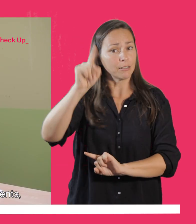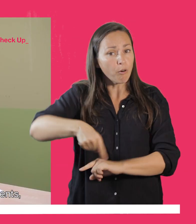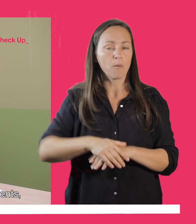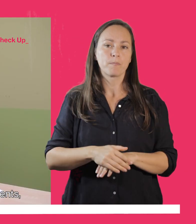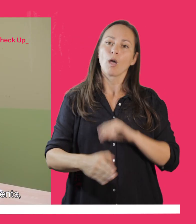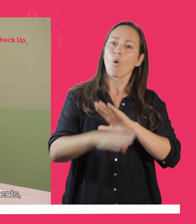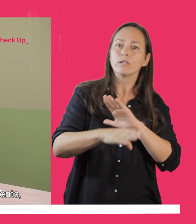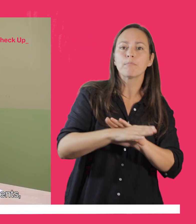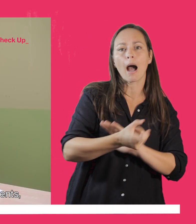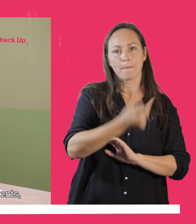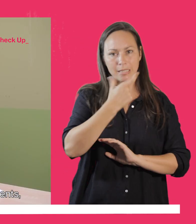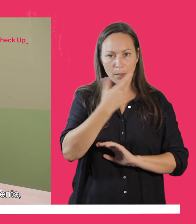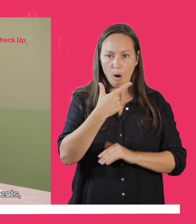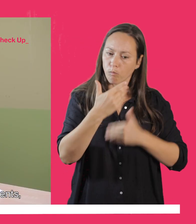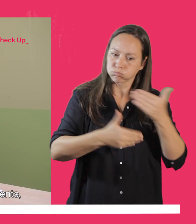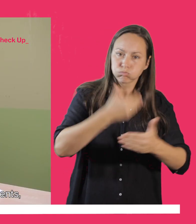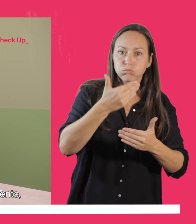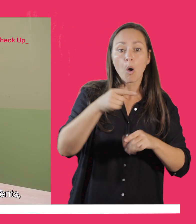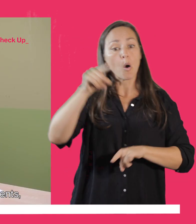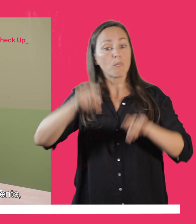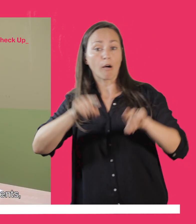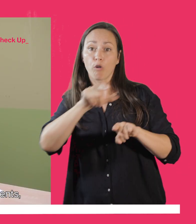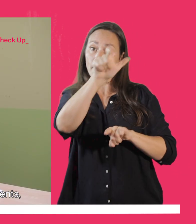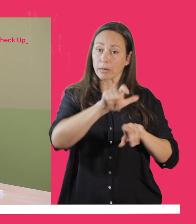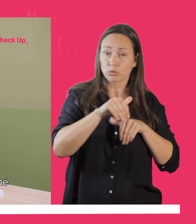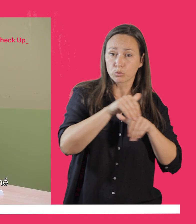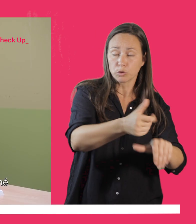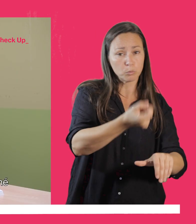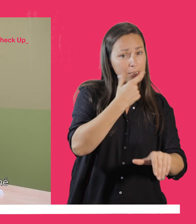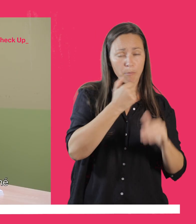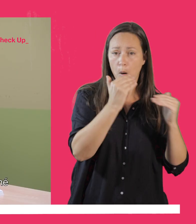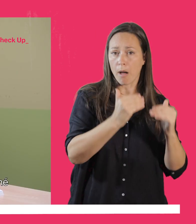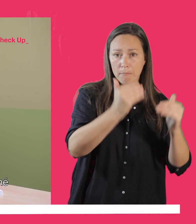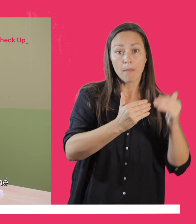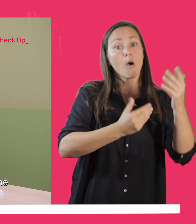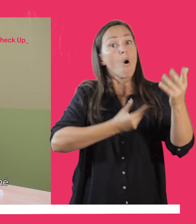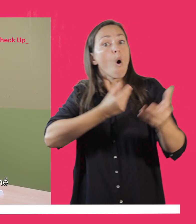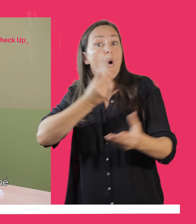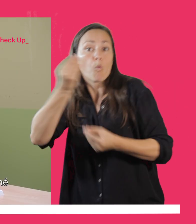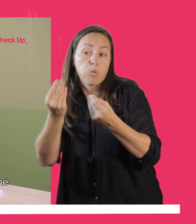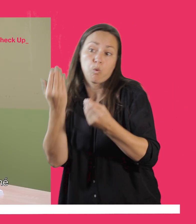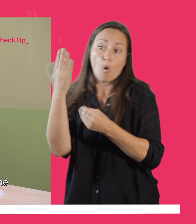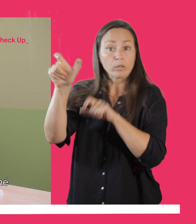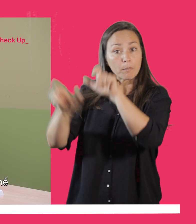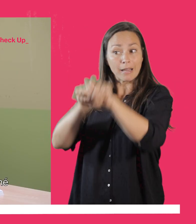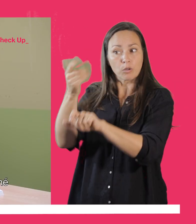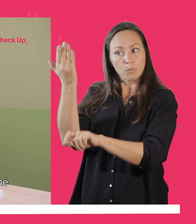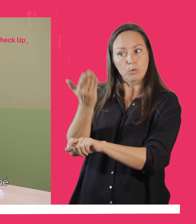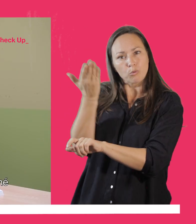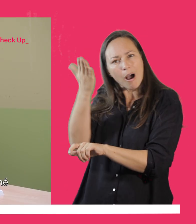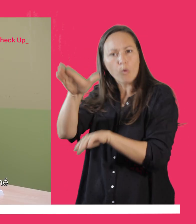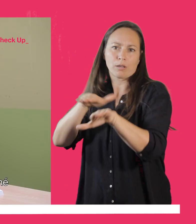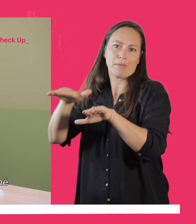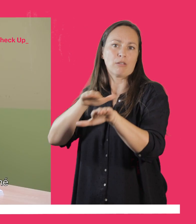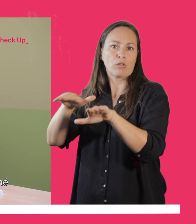puis après un long temps, parfois jamais pour certains patients, parfois rapidement pour d'autres personnes, on sera